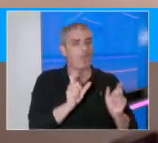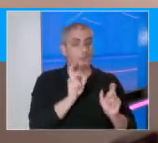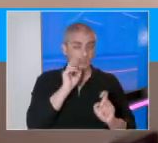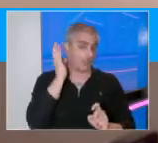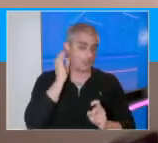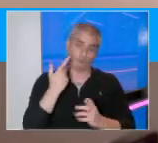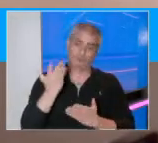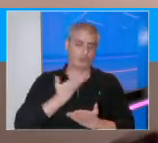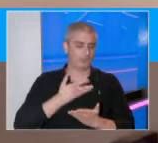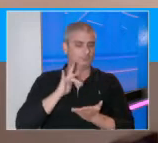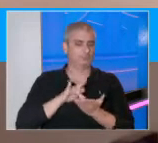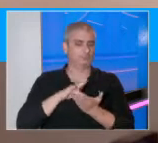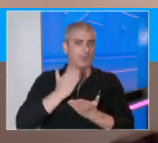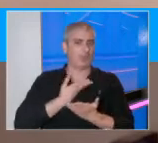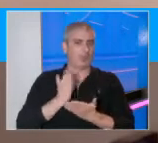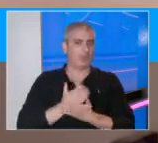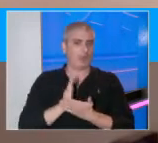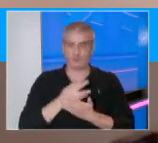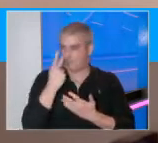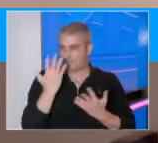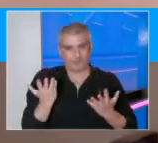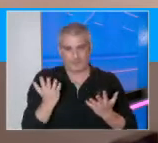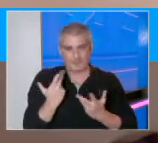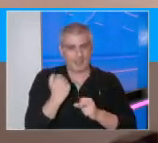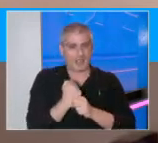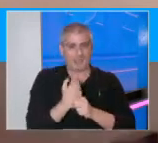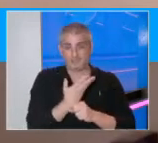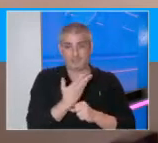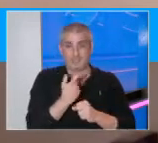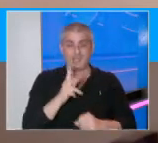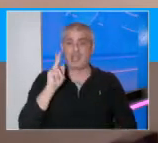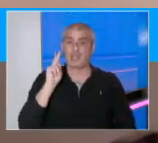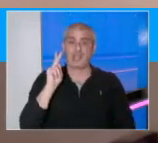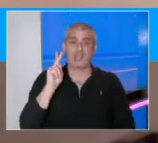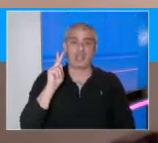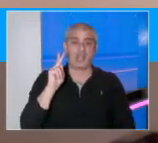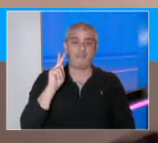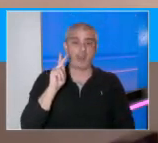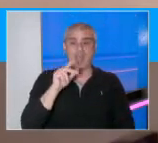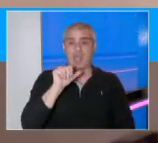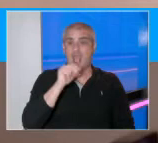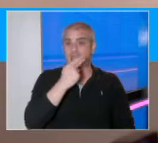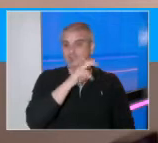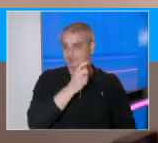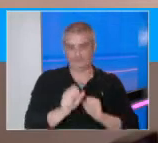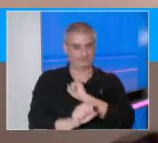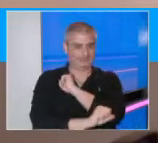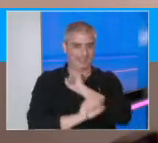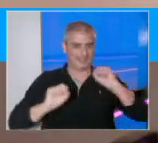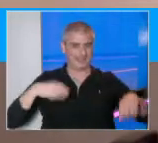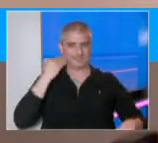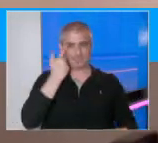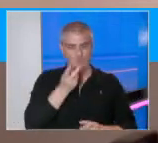נשים במוקדי קבלת ההחלטות. אנחנו ראינו מה עשה כאשר קמלה האריס נבחרה בארצות הברית, בעצם